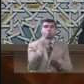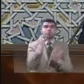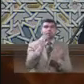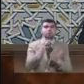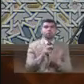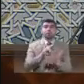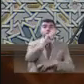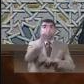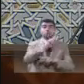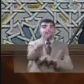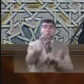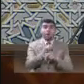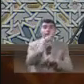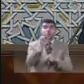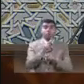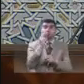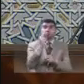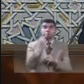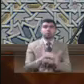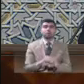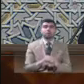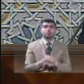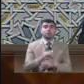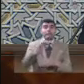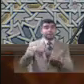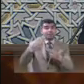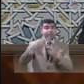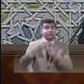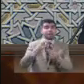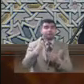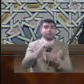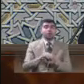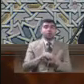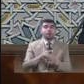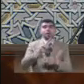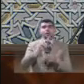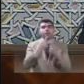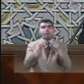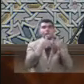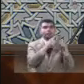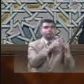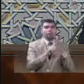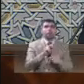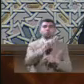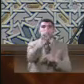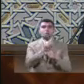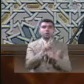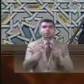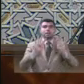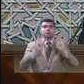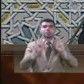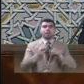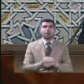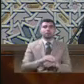بالأسئلة المحورية في سؤالين اثنين، والجزء الثاني يتعلق بباقي الأسئلة ويتضمن 8